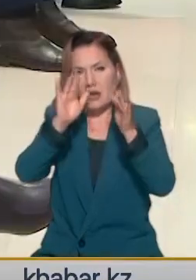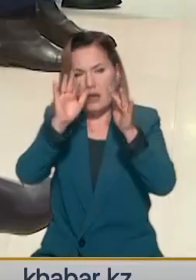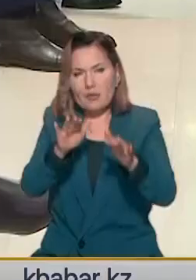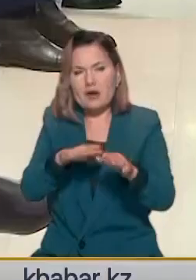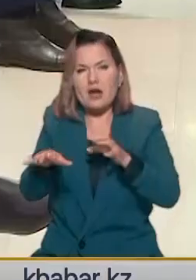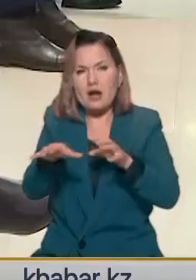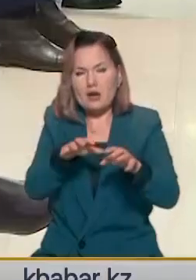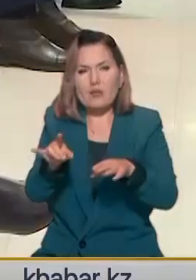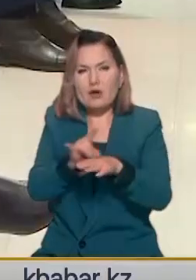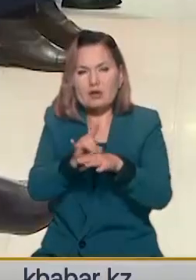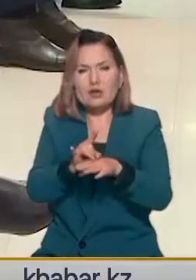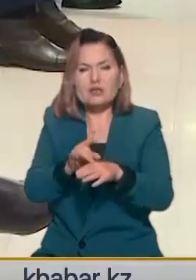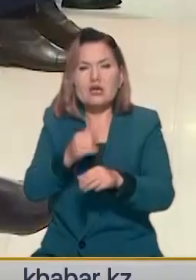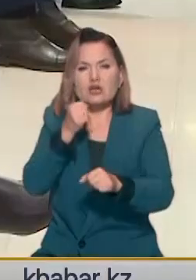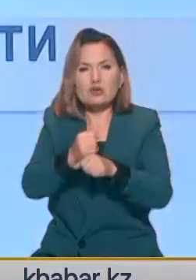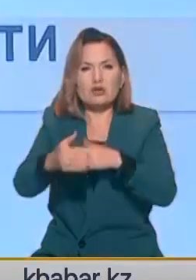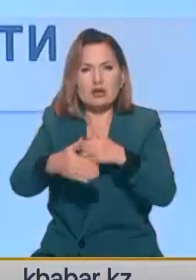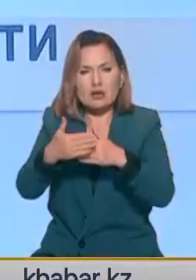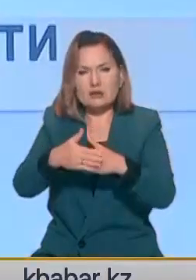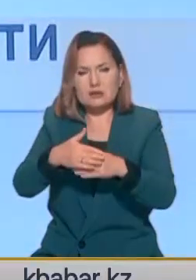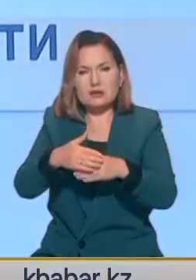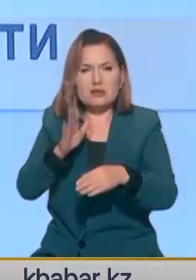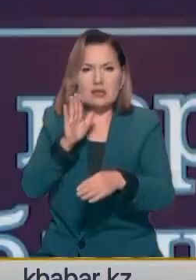іс-қимыл шараларын күшейтуді тапсырған болатын.